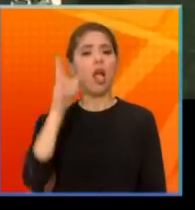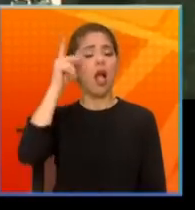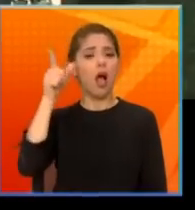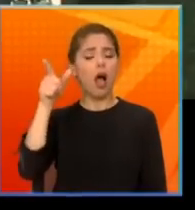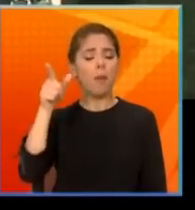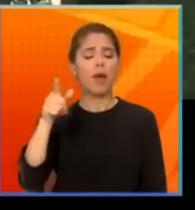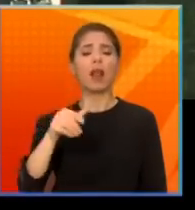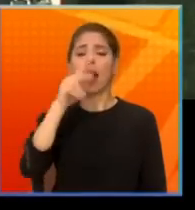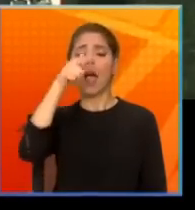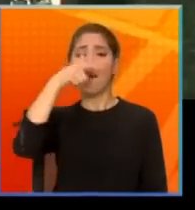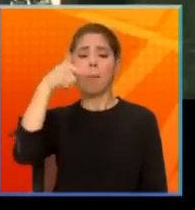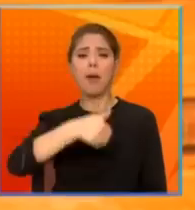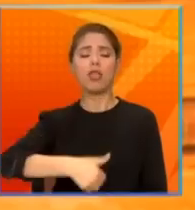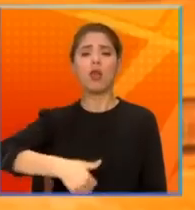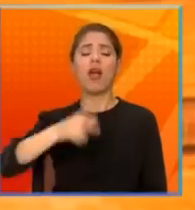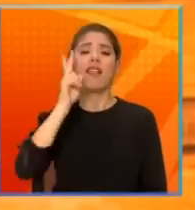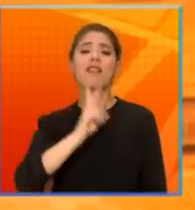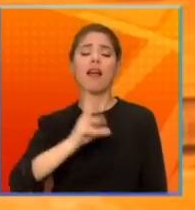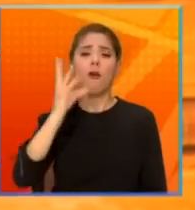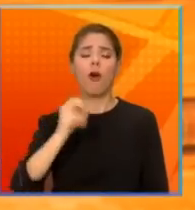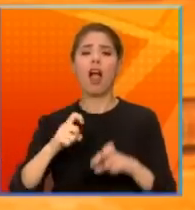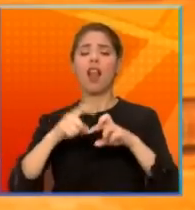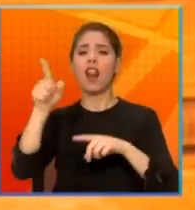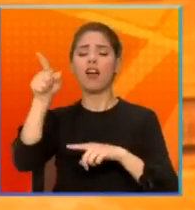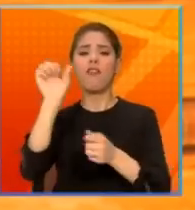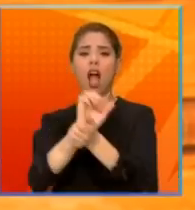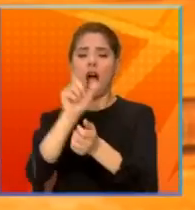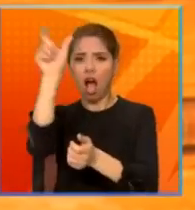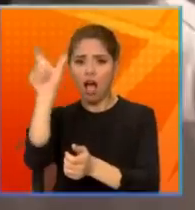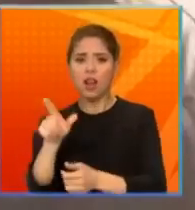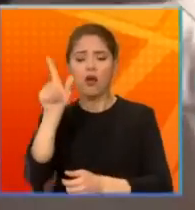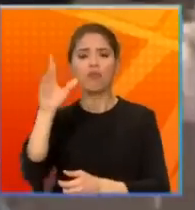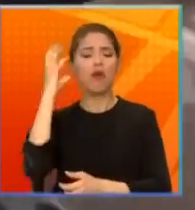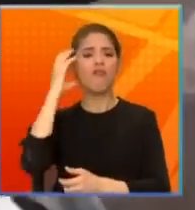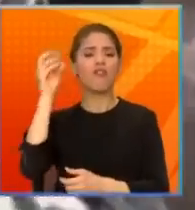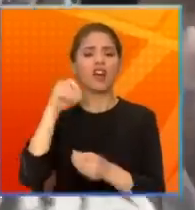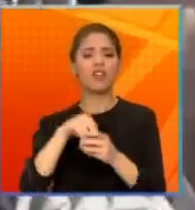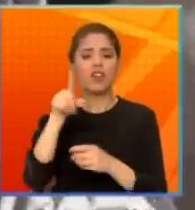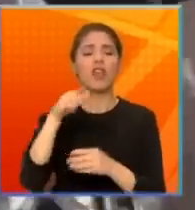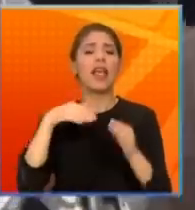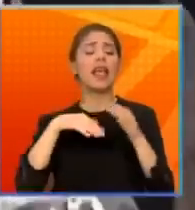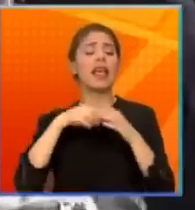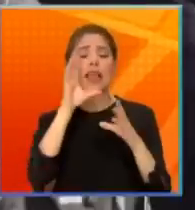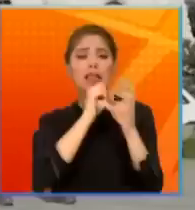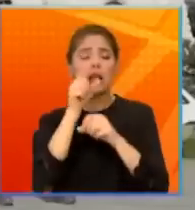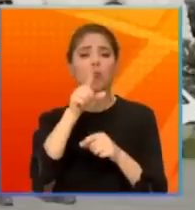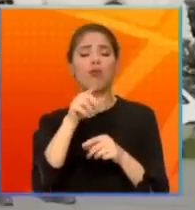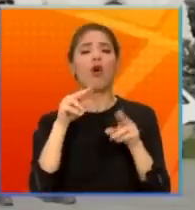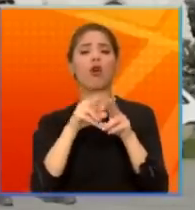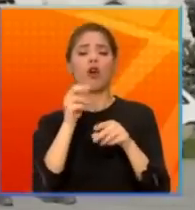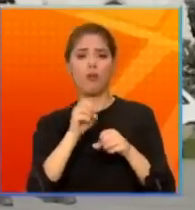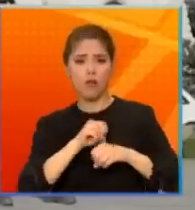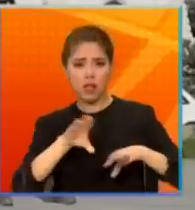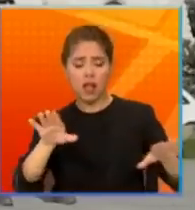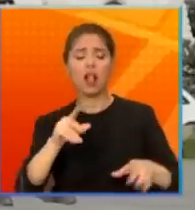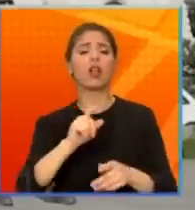Amerika'nın petrol zengini ailelerinin başında gelen Rockefeller'lar tarafından fonlanan vakıf, gizemli virüs salgınının küresel ekonomi,